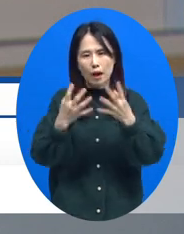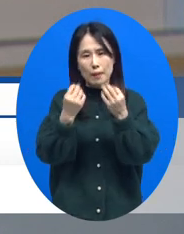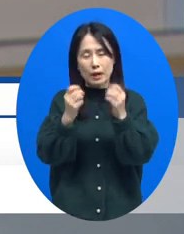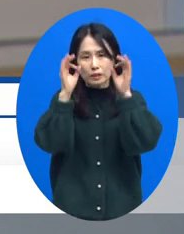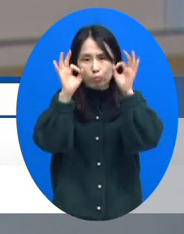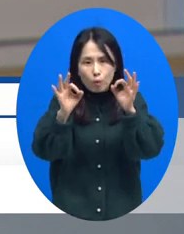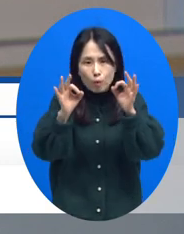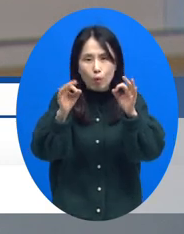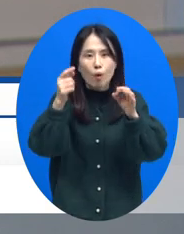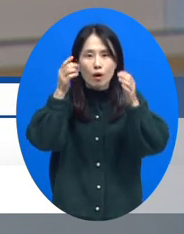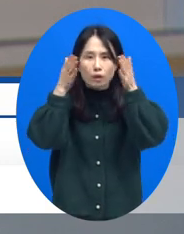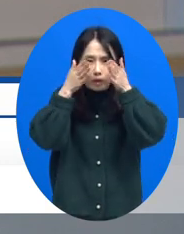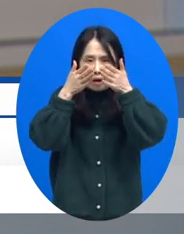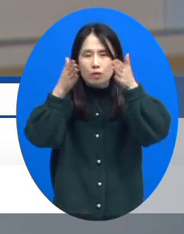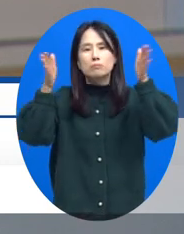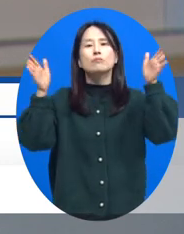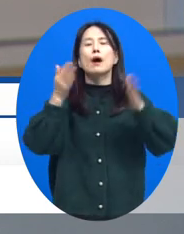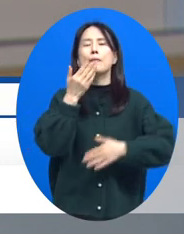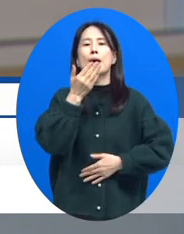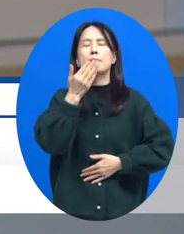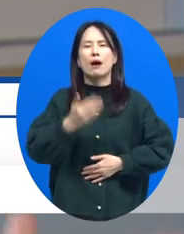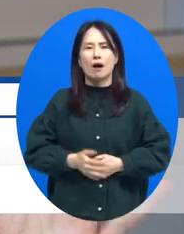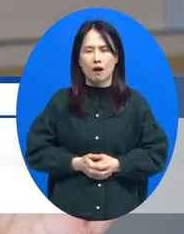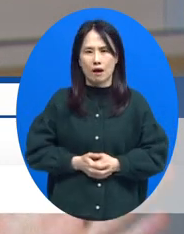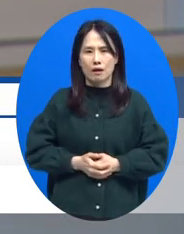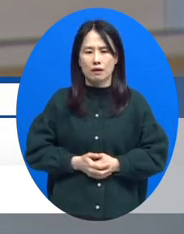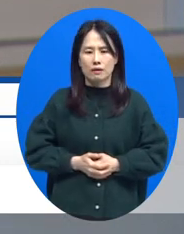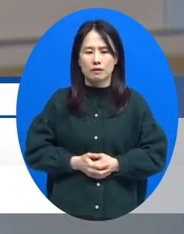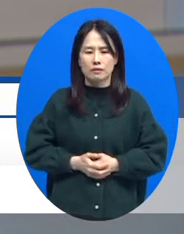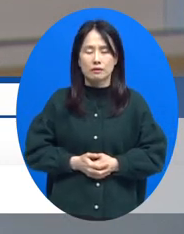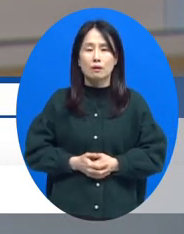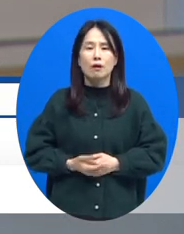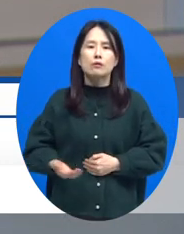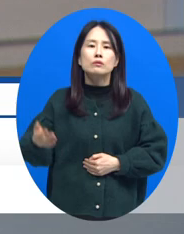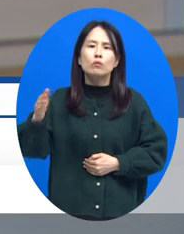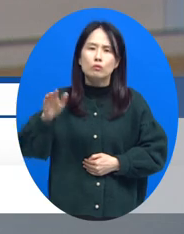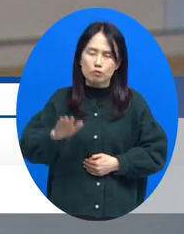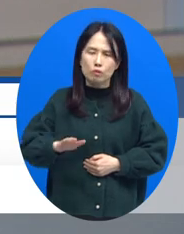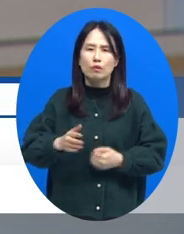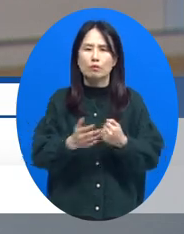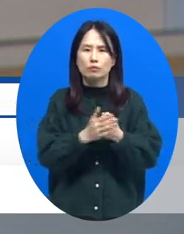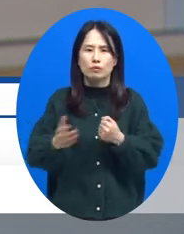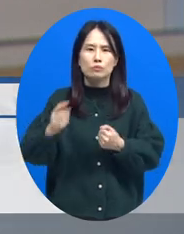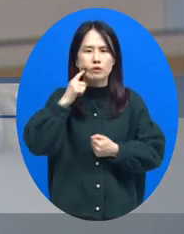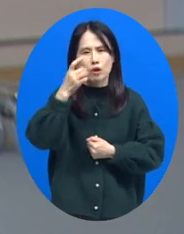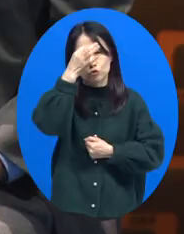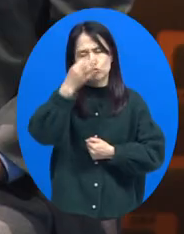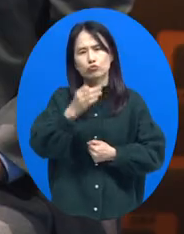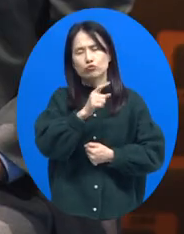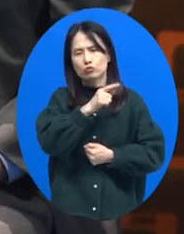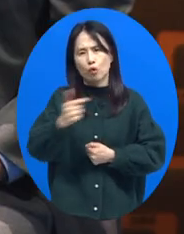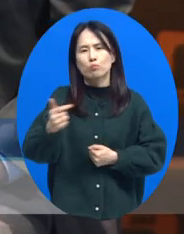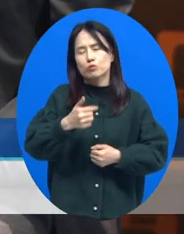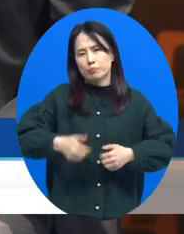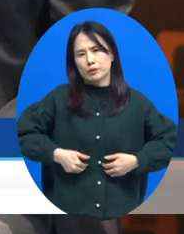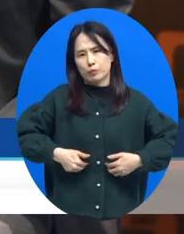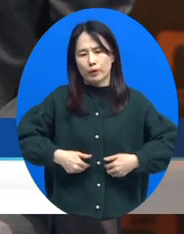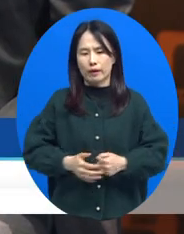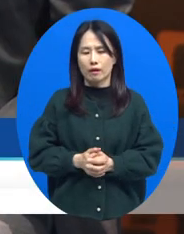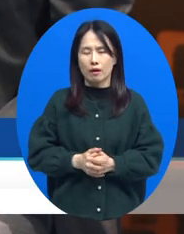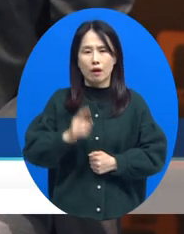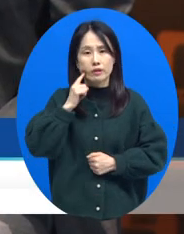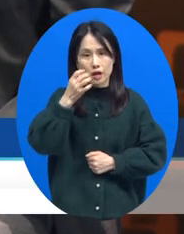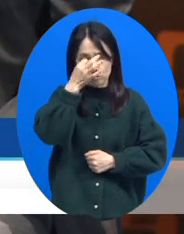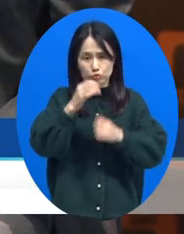그런 시야들이 많이 깨질 수가 있거든요 넓혀질 수가 있는데 그래서 굉장히 필요하 경의도는